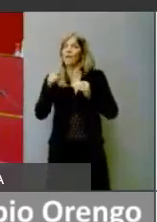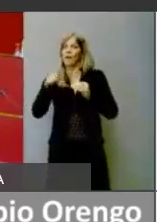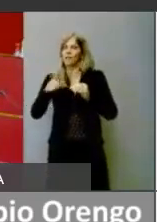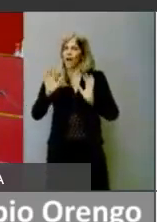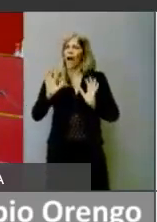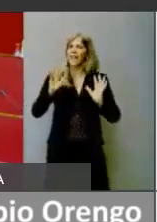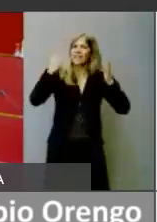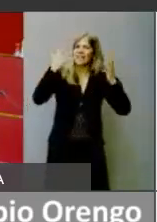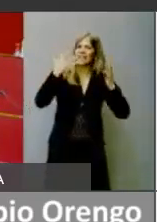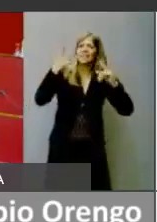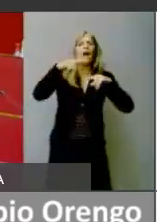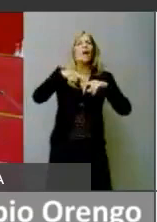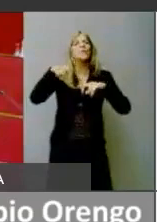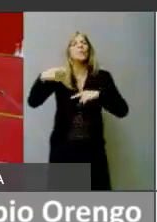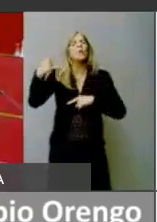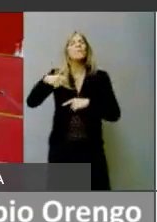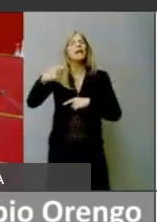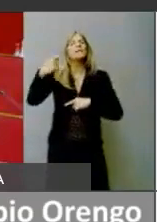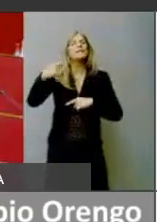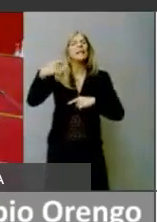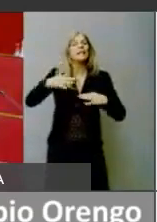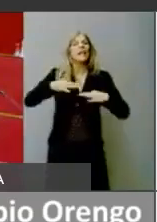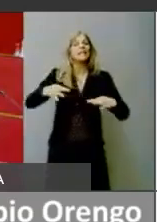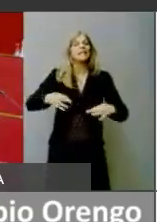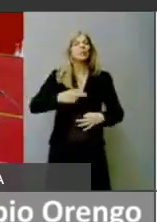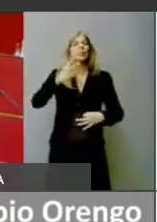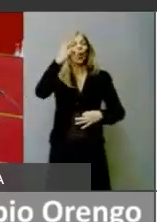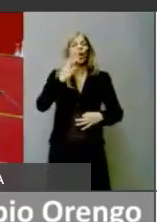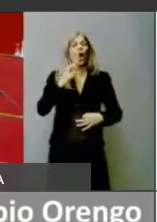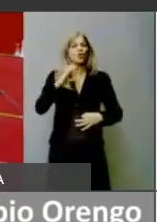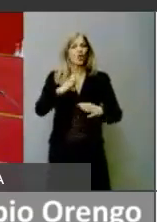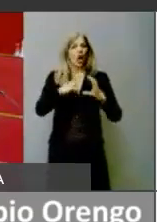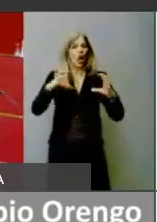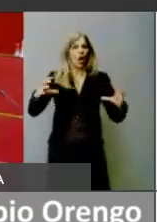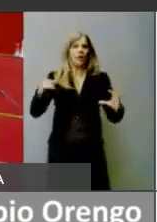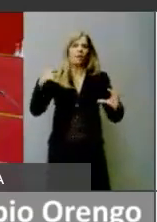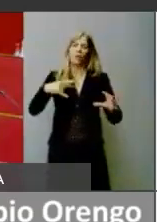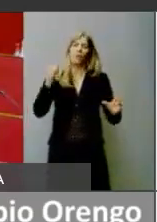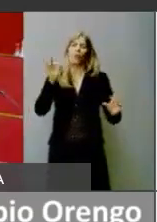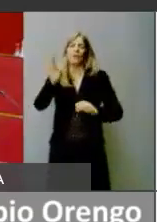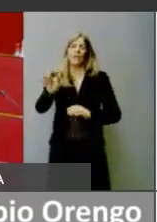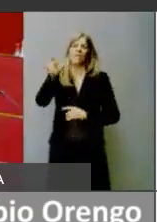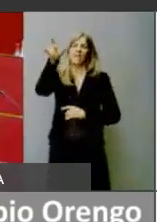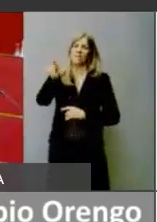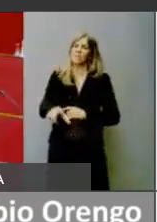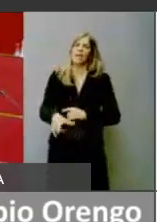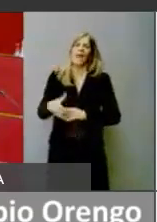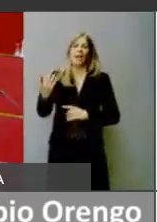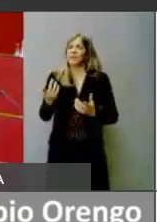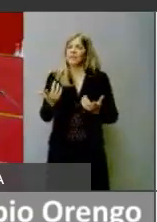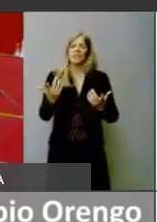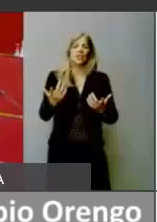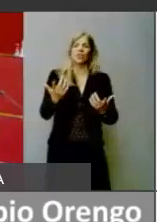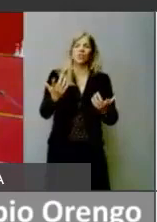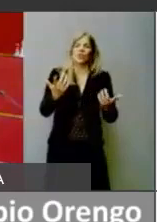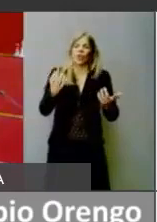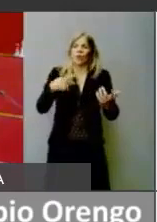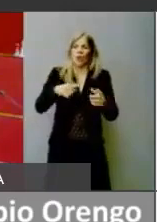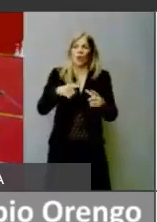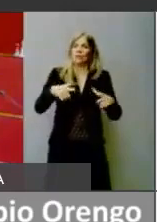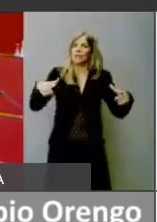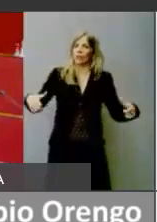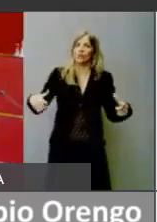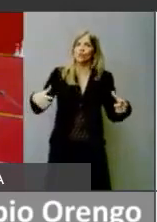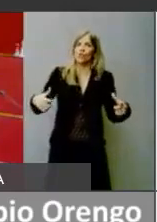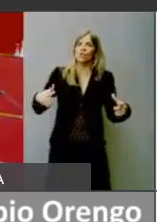dell'Istituto Chiossone, che è un punto di riferimento per gli ipovedenti e i non vedenti nella nostra città, ma non solo nella nostra città. Un uomo che ha dedicato